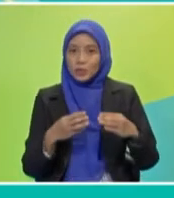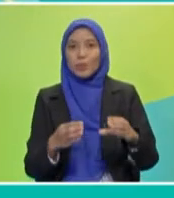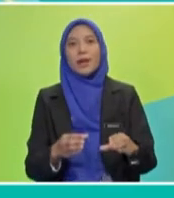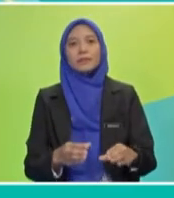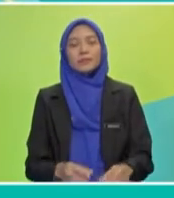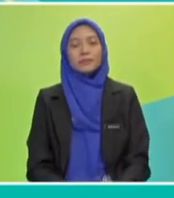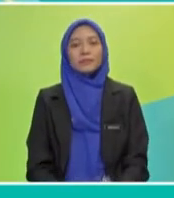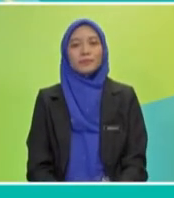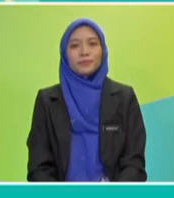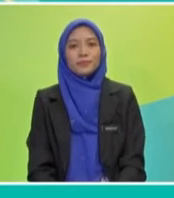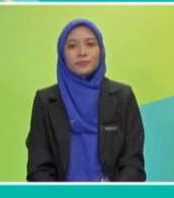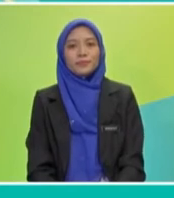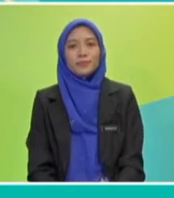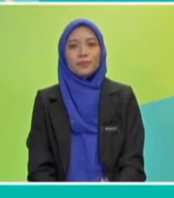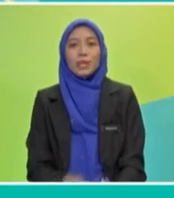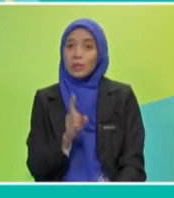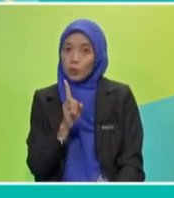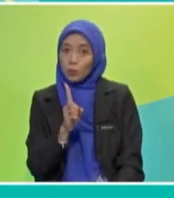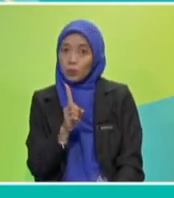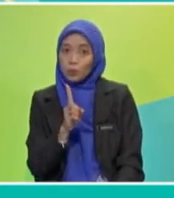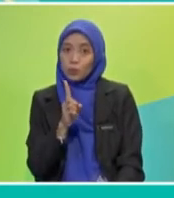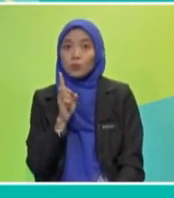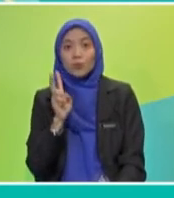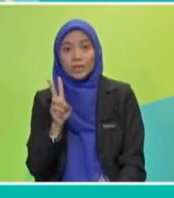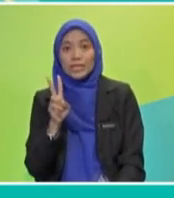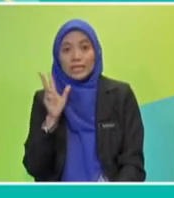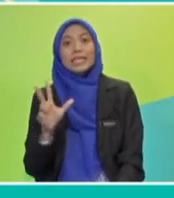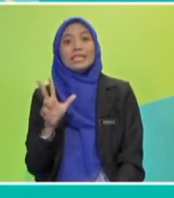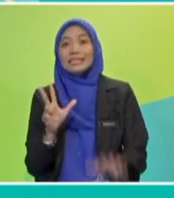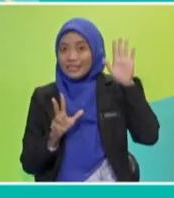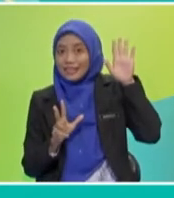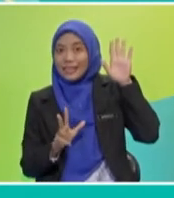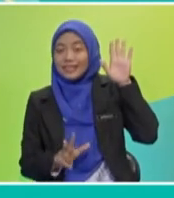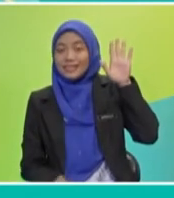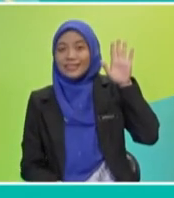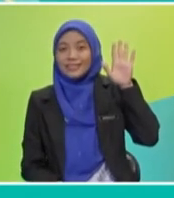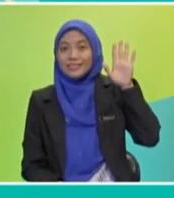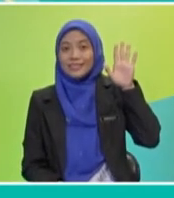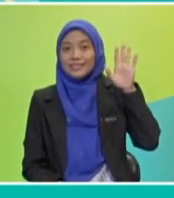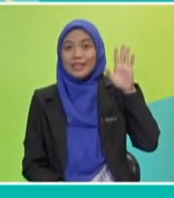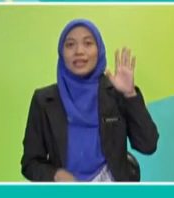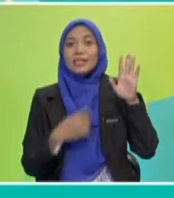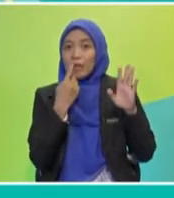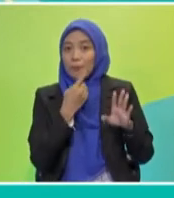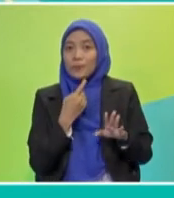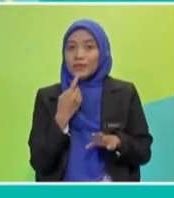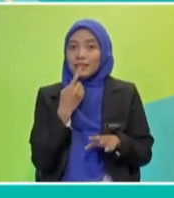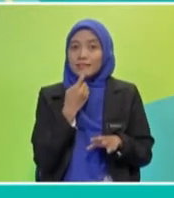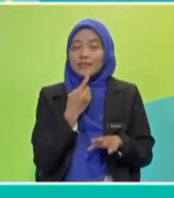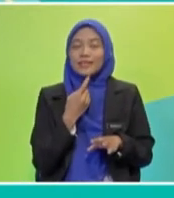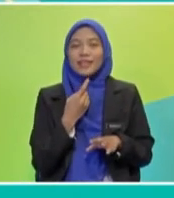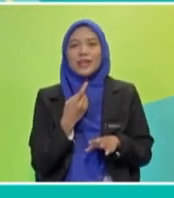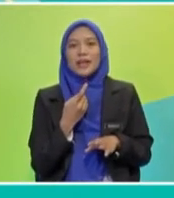bagi ganjaran dekat dia. Okey. 1 2 3. 3. Angkat tangan. Oi.